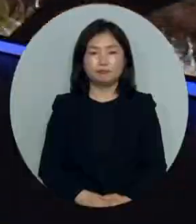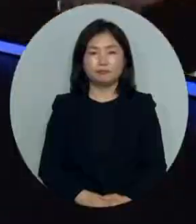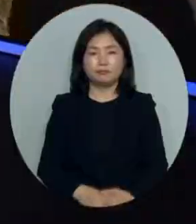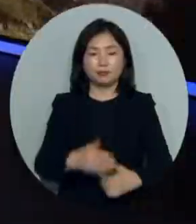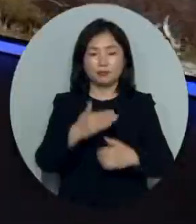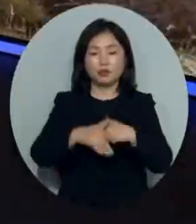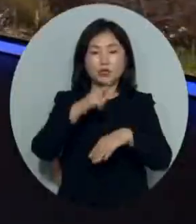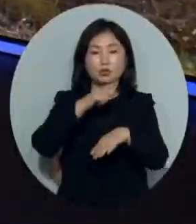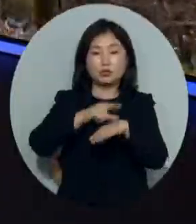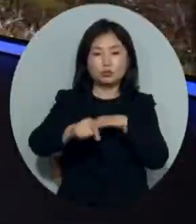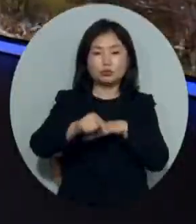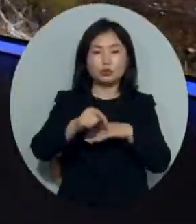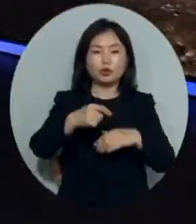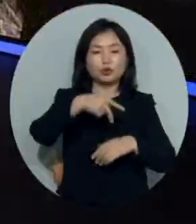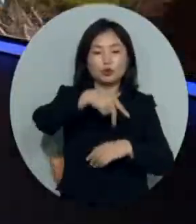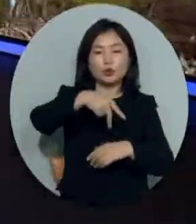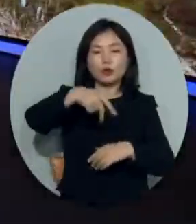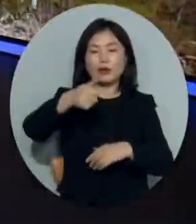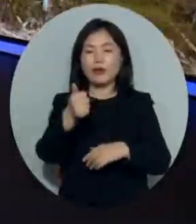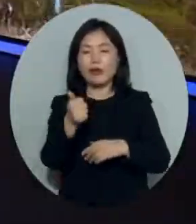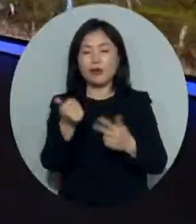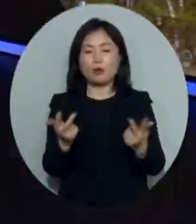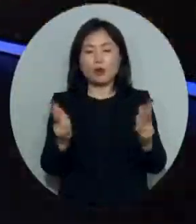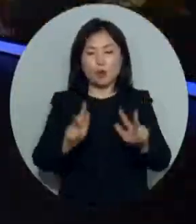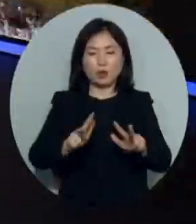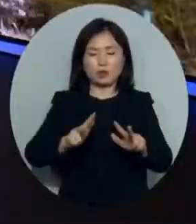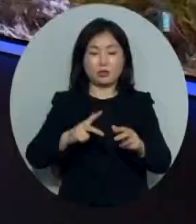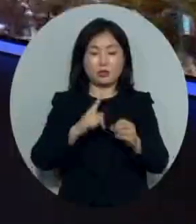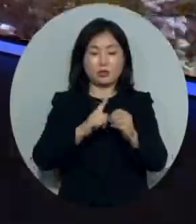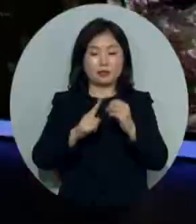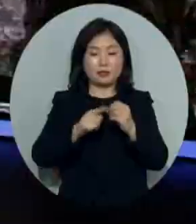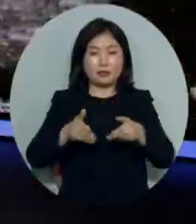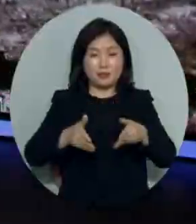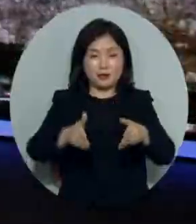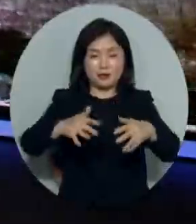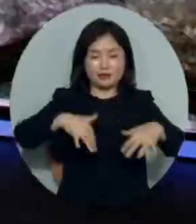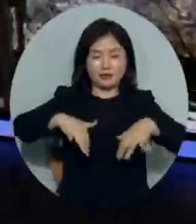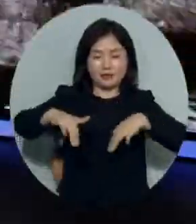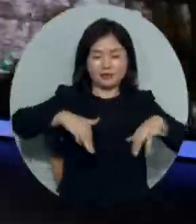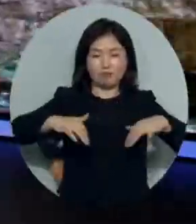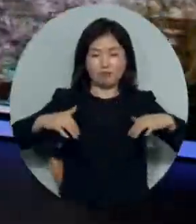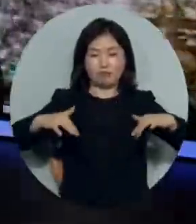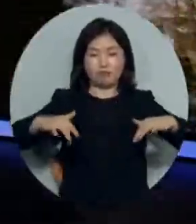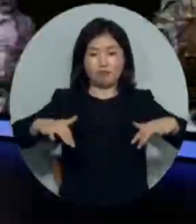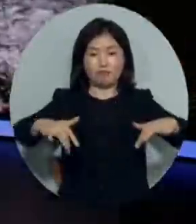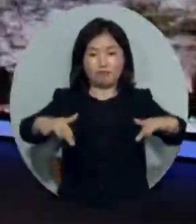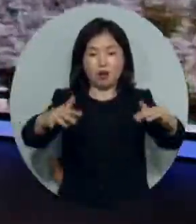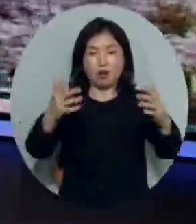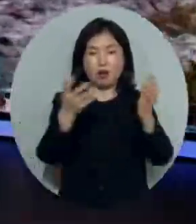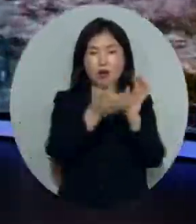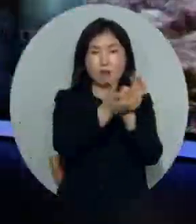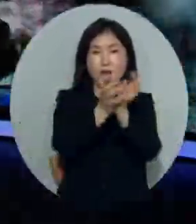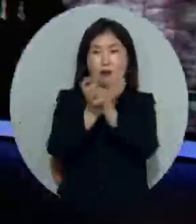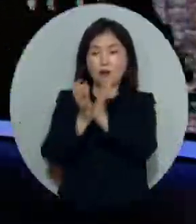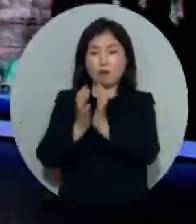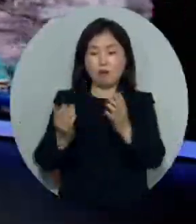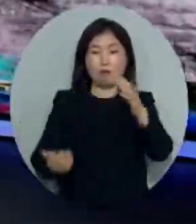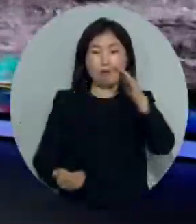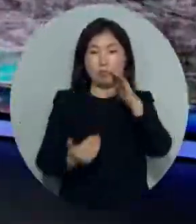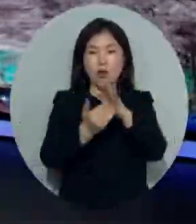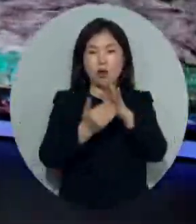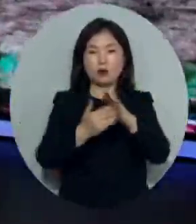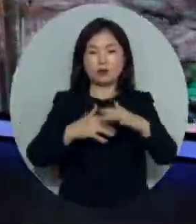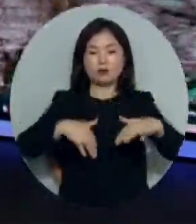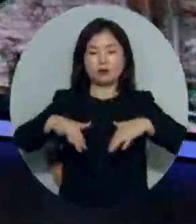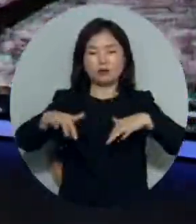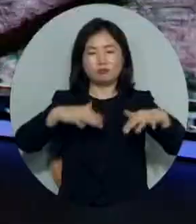대구 달성군 송해공원 입구 용현지로 가는 길입니다. 길 양쪽에 늘어선 벚꽃이 절정을 이루고 있는데요.